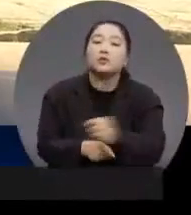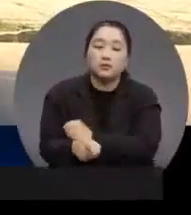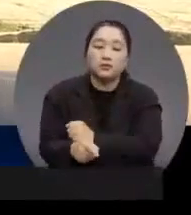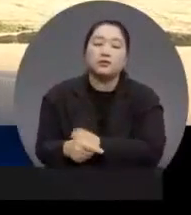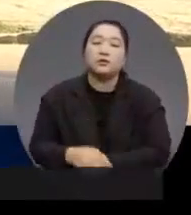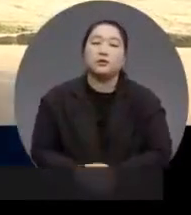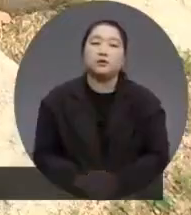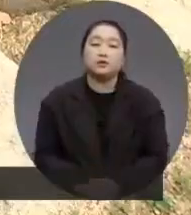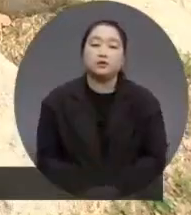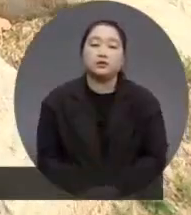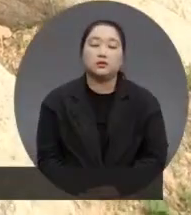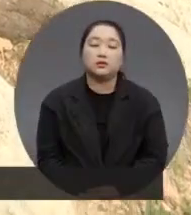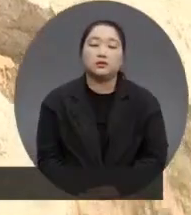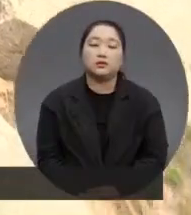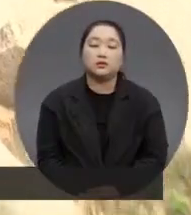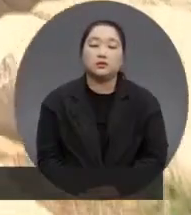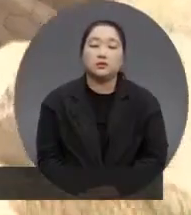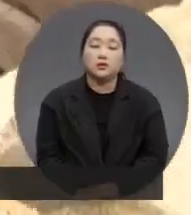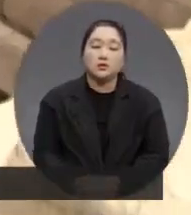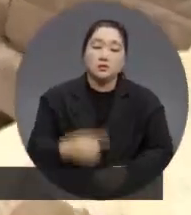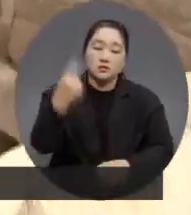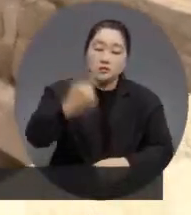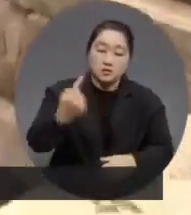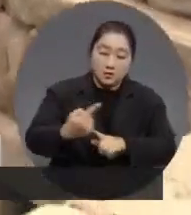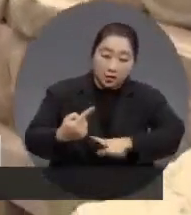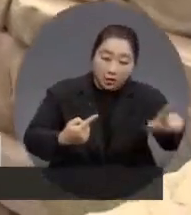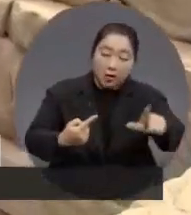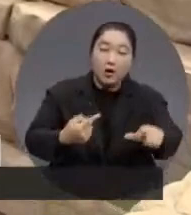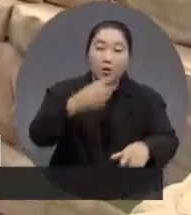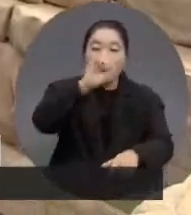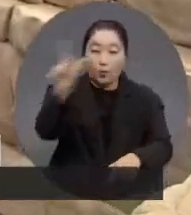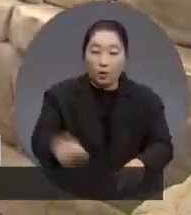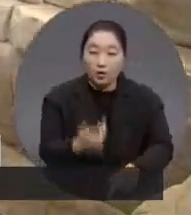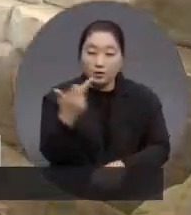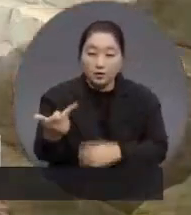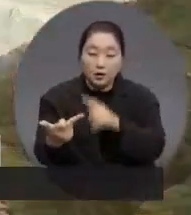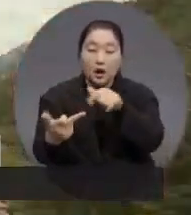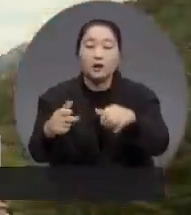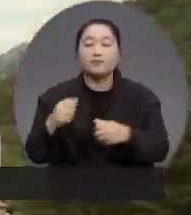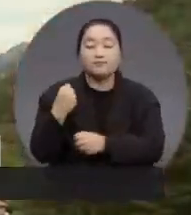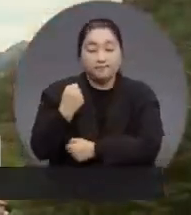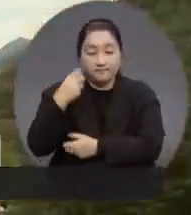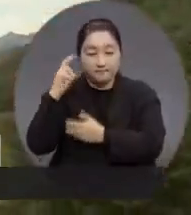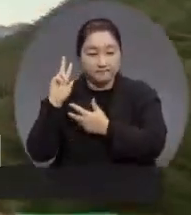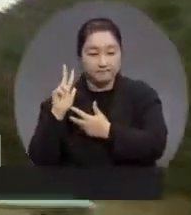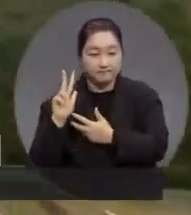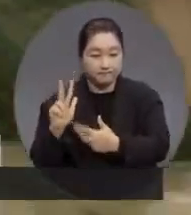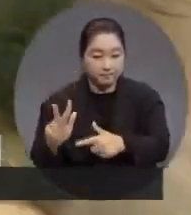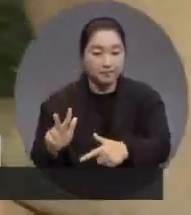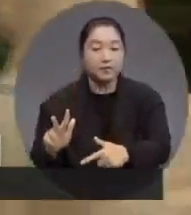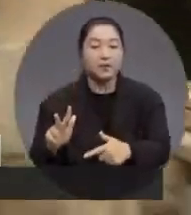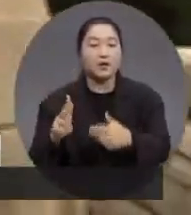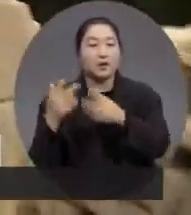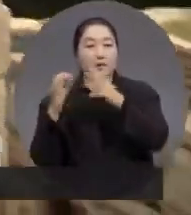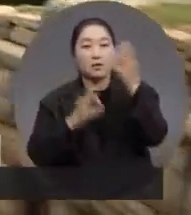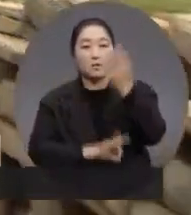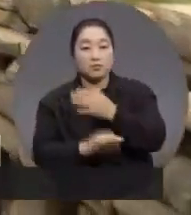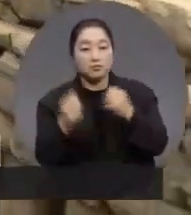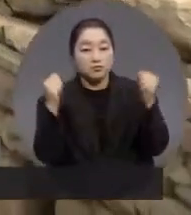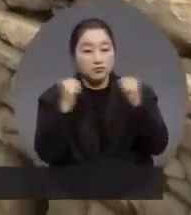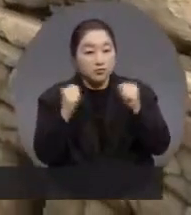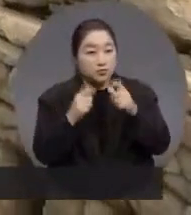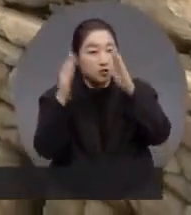있고요. 1000년 동안 월악산 자락을 지킨 미륵리 석굴. 변함없이 북녘 하늘을 바라보며